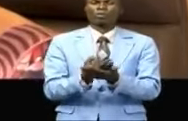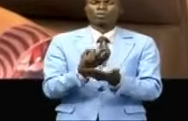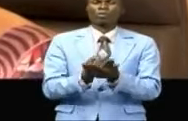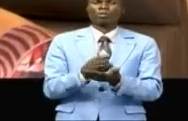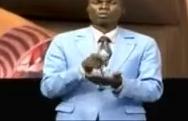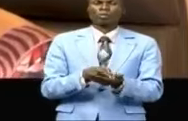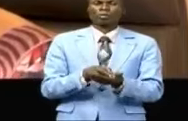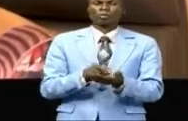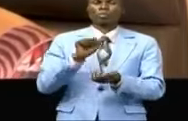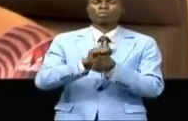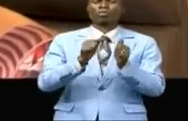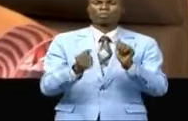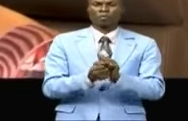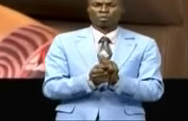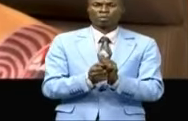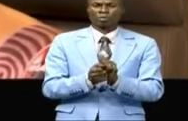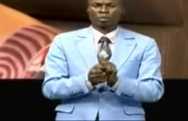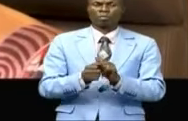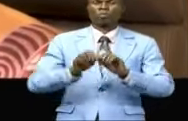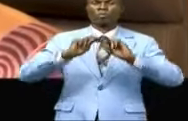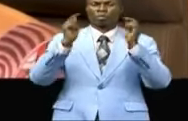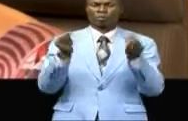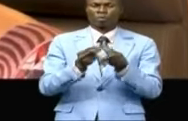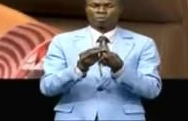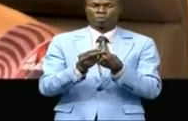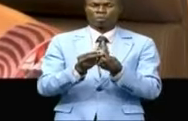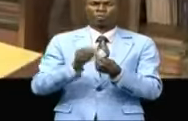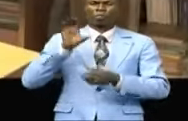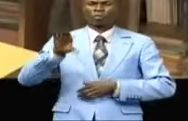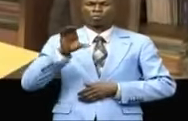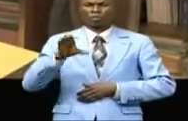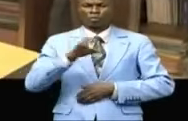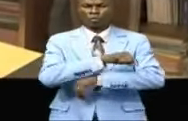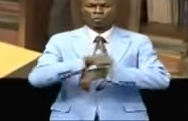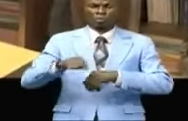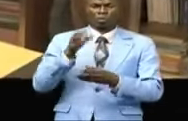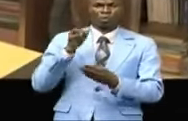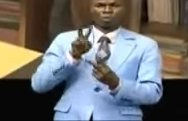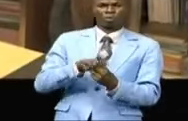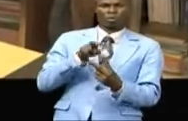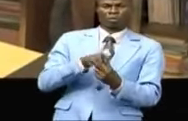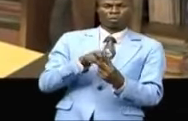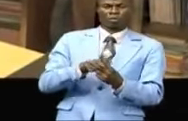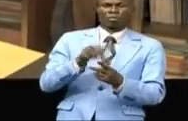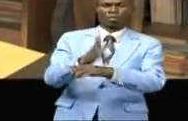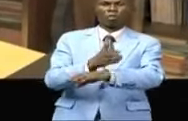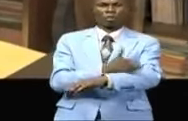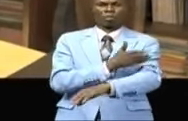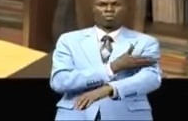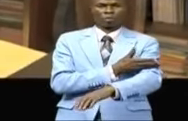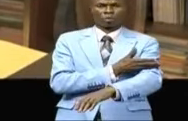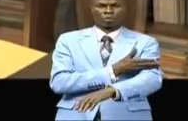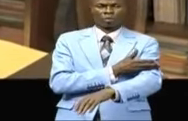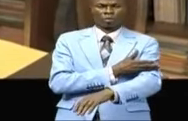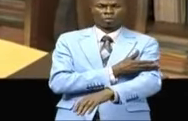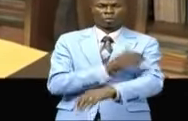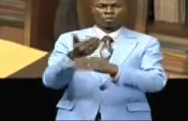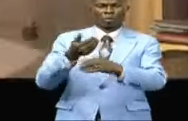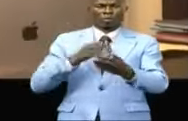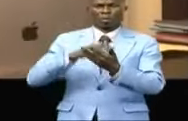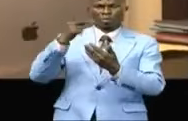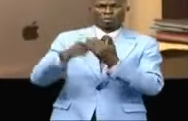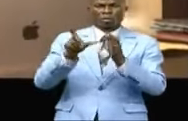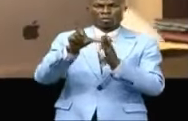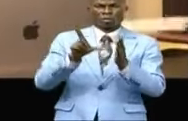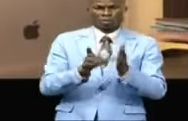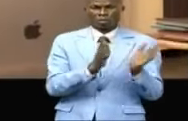finances, la situation d'Afriland First Bank mise sous administration provisoire, l'état d'avancement de l'avant-projet de loi